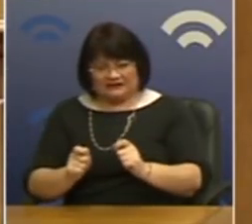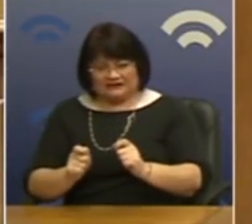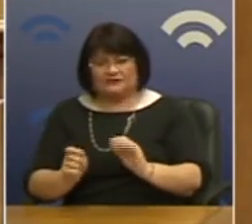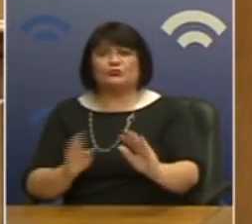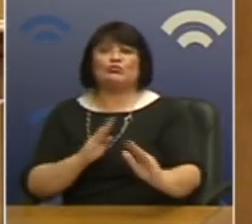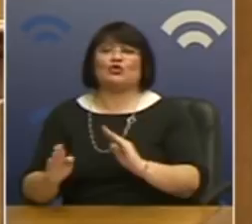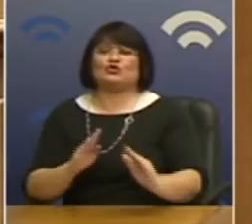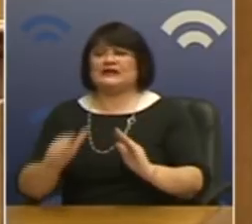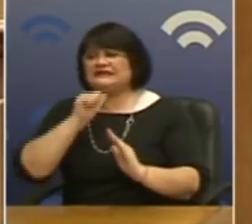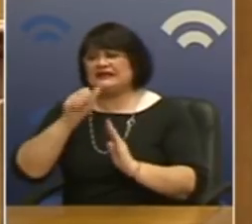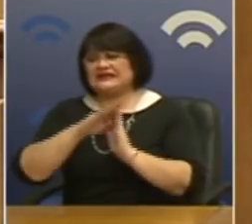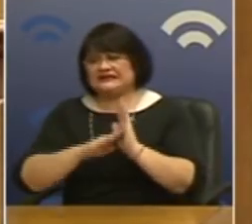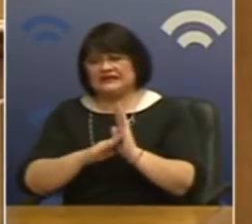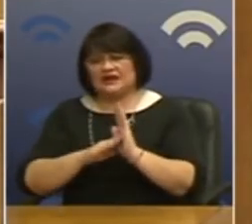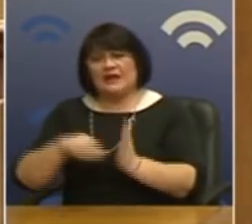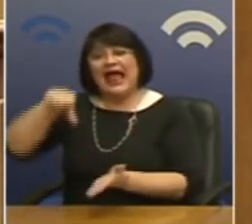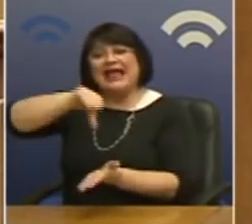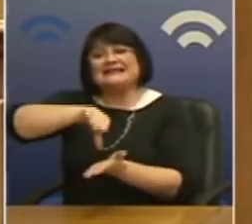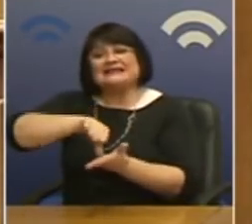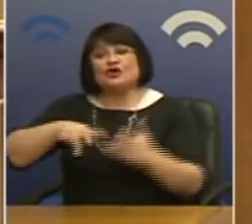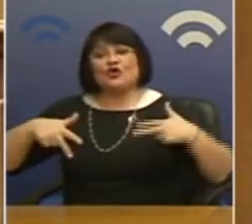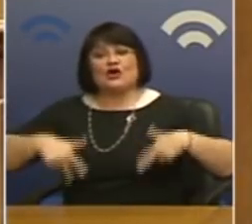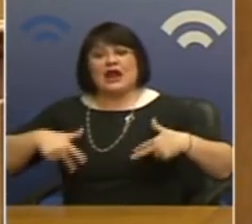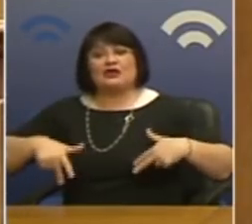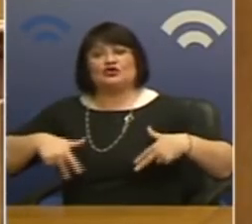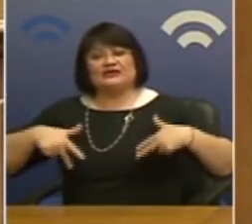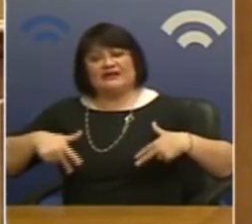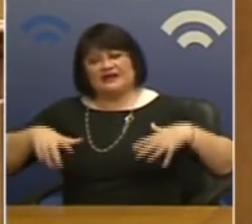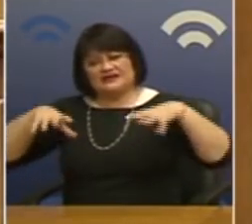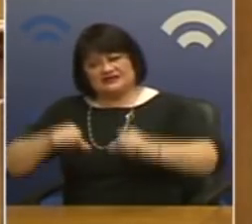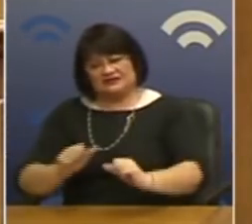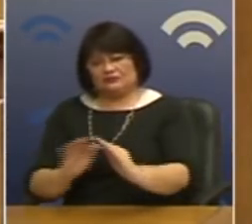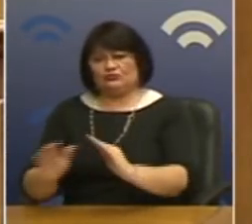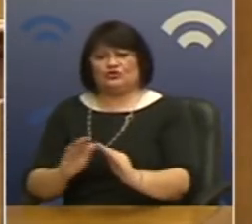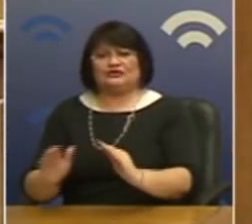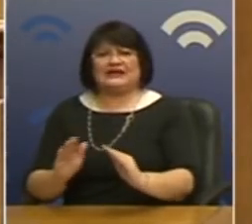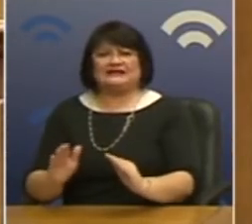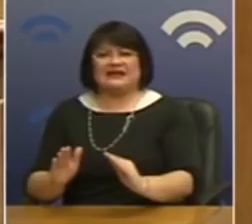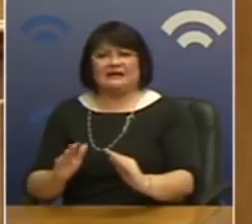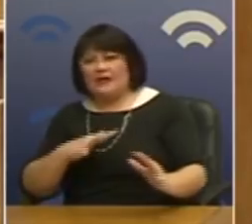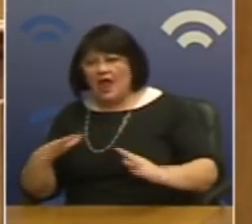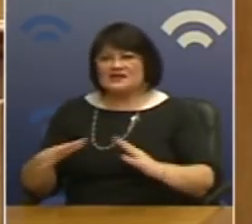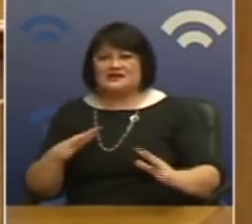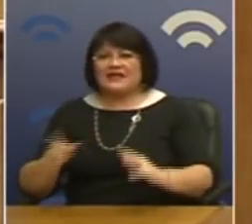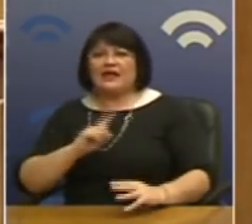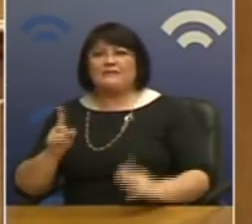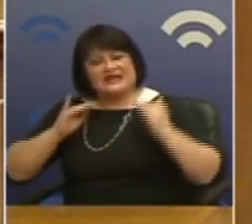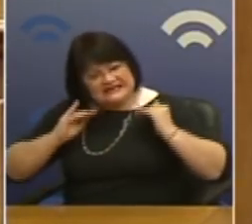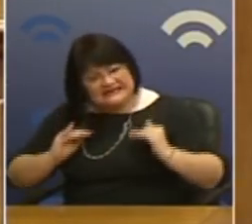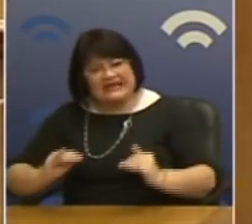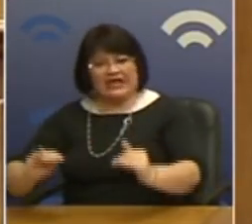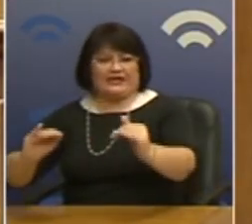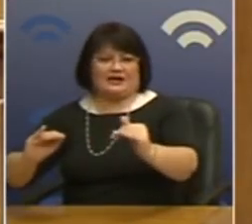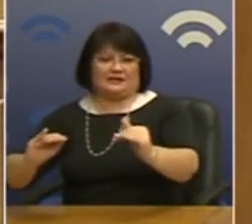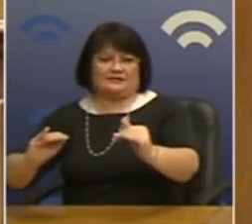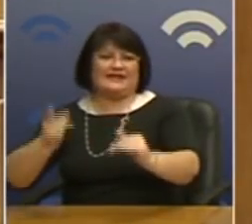θωρακίζουν παραπέρα το αστικό κράτος, τις κυβερνήσεις του, από πιθανούς κινδύνους αστάθειας που σίγουρα θα προκύψουν στο